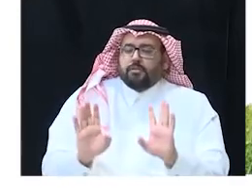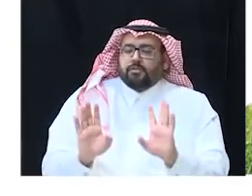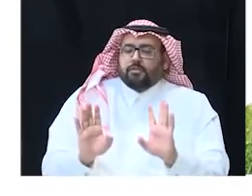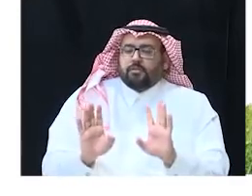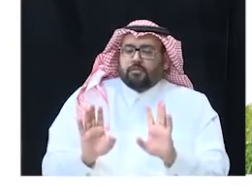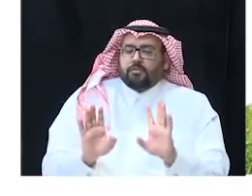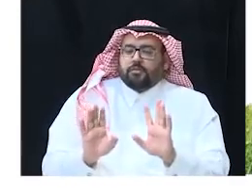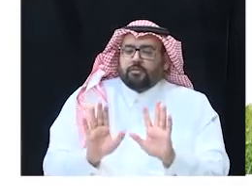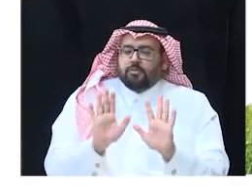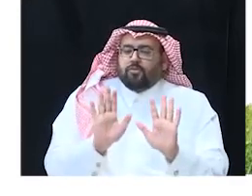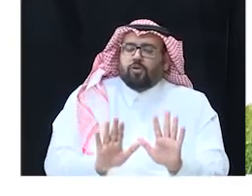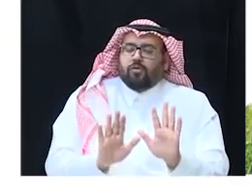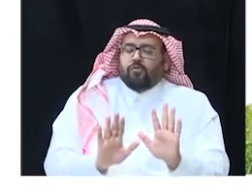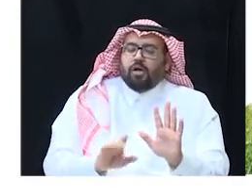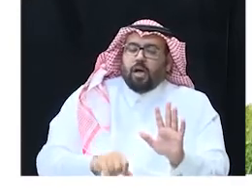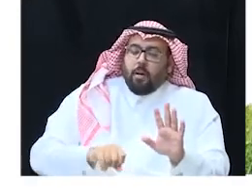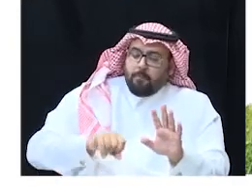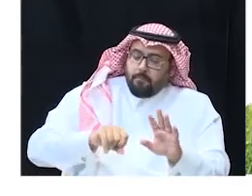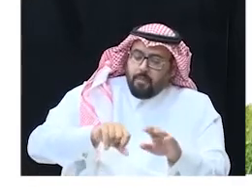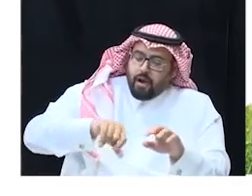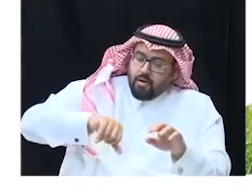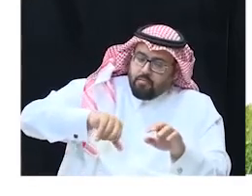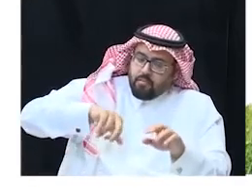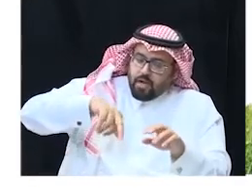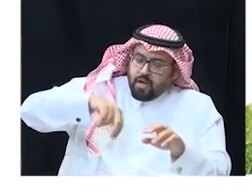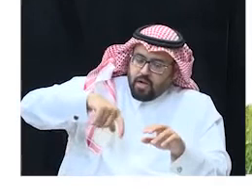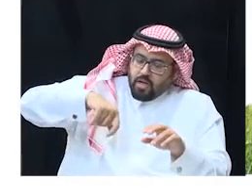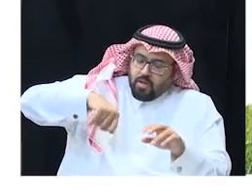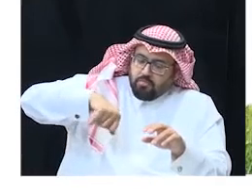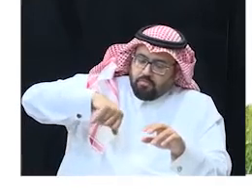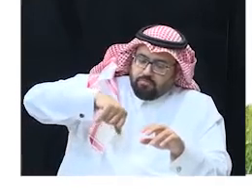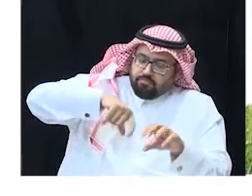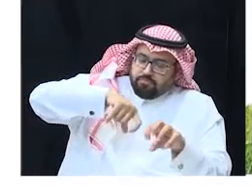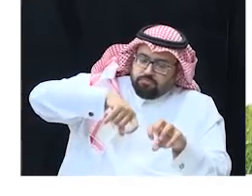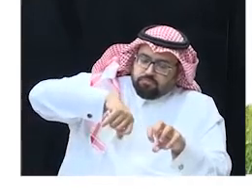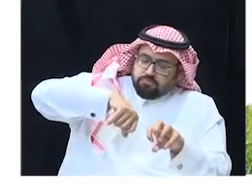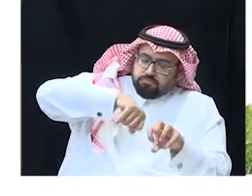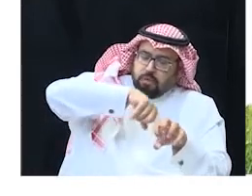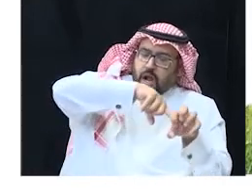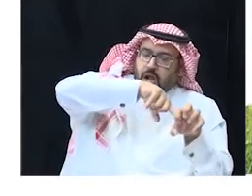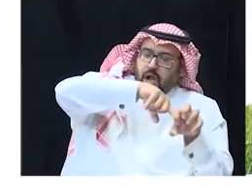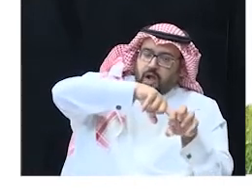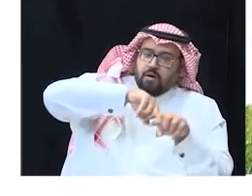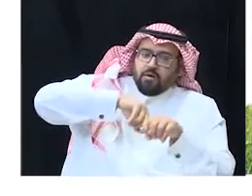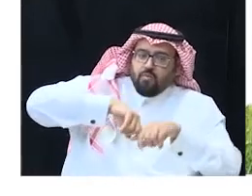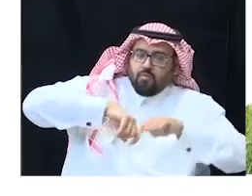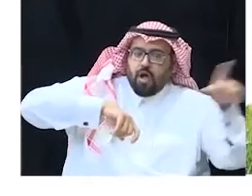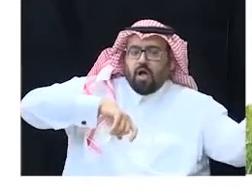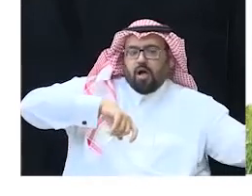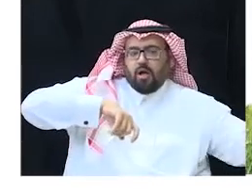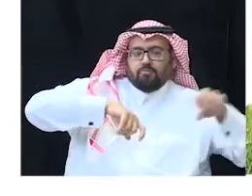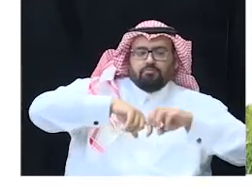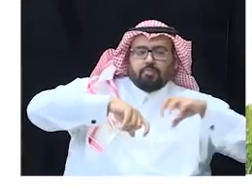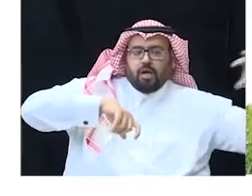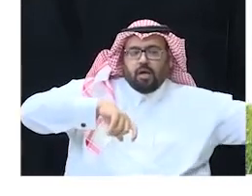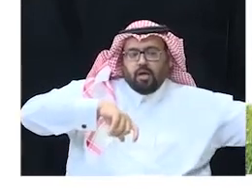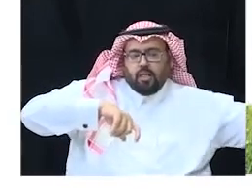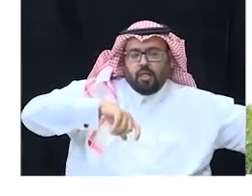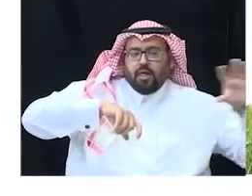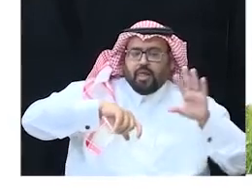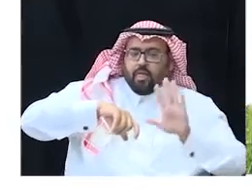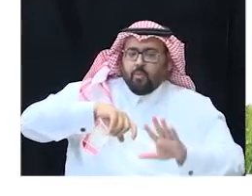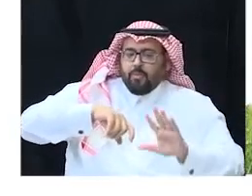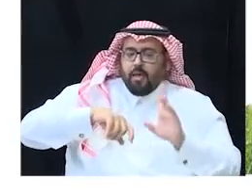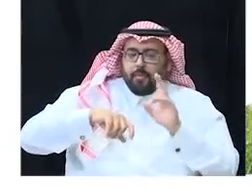في مكانها. زي ما ذكرنا قبل قليل أن الكرة إذا بقيت في الملعب بدون ما أثر عليها سواء بقوة سحب أو